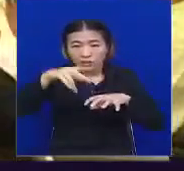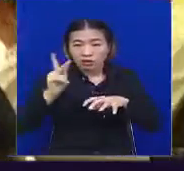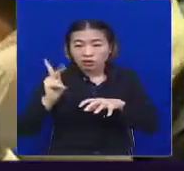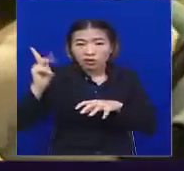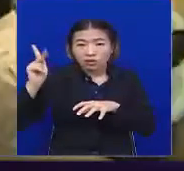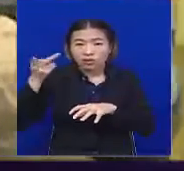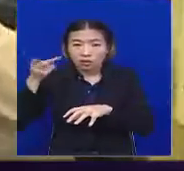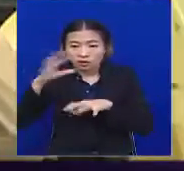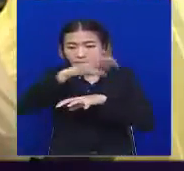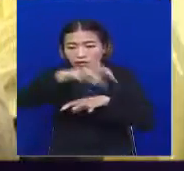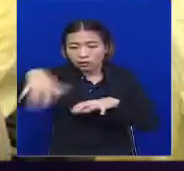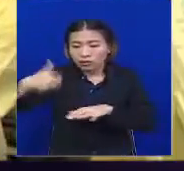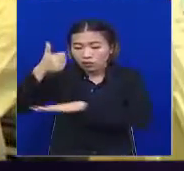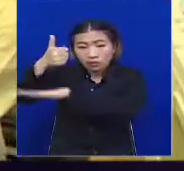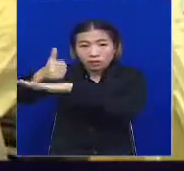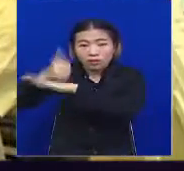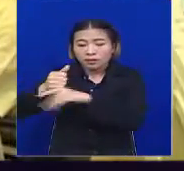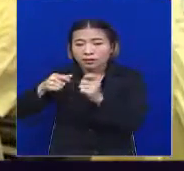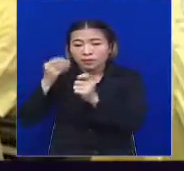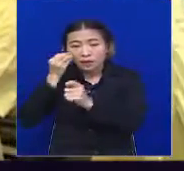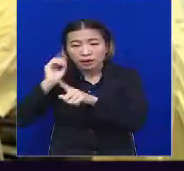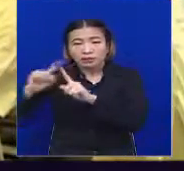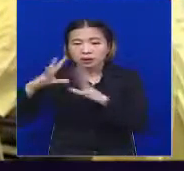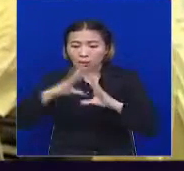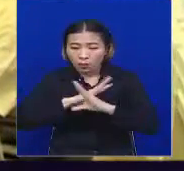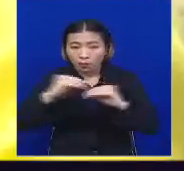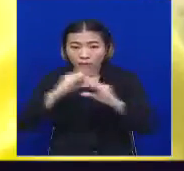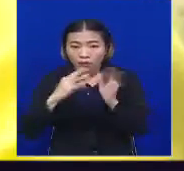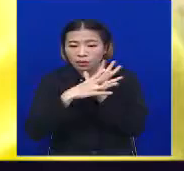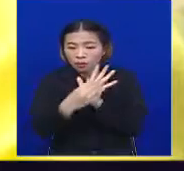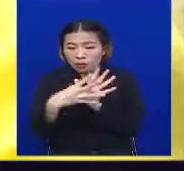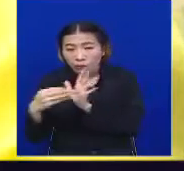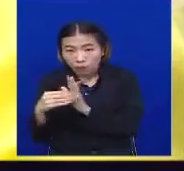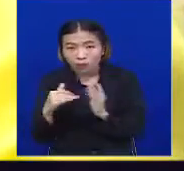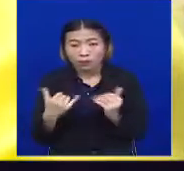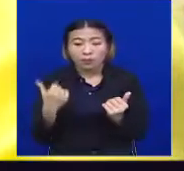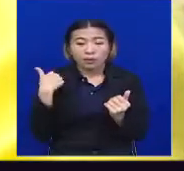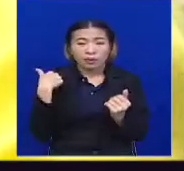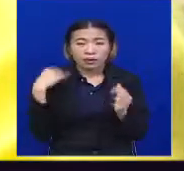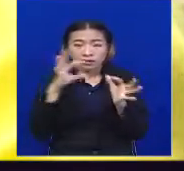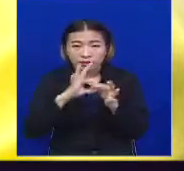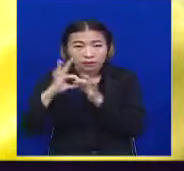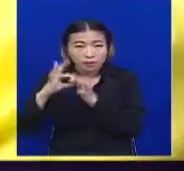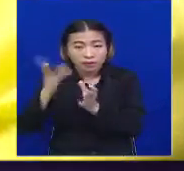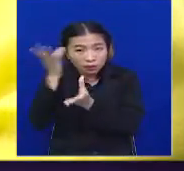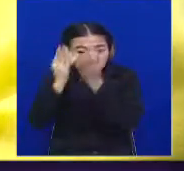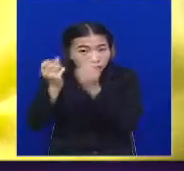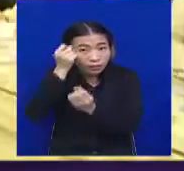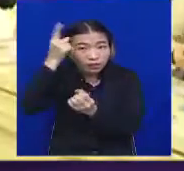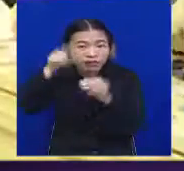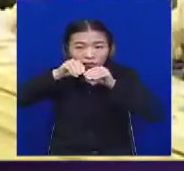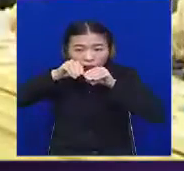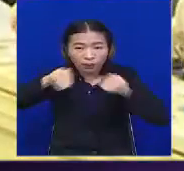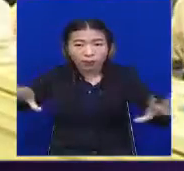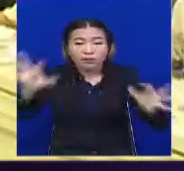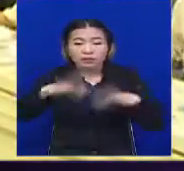ทั้งผู้นำระดับท้องถิ่นทุกอำเภออบรมร่วมกับคณะกรรมการร่างรัฐธรรมนูญเพื่อสร้างเสริมความเข้าใจในการเผยแพร่สา